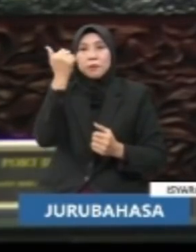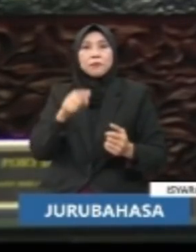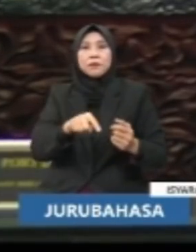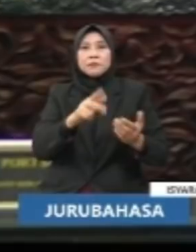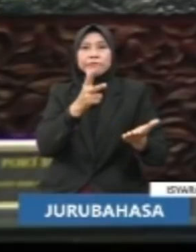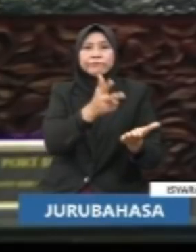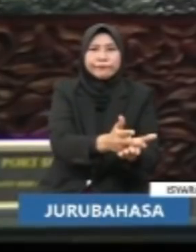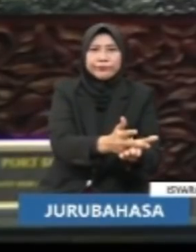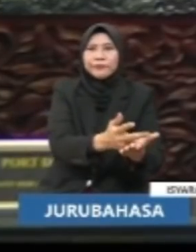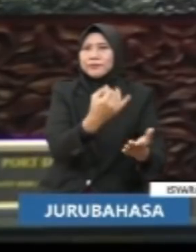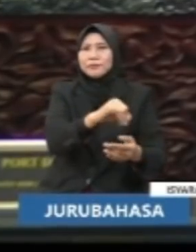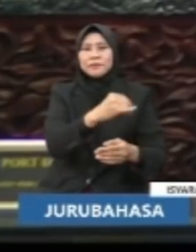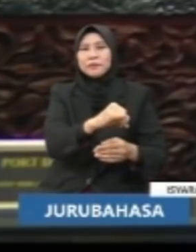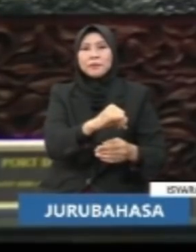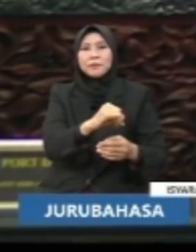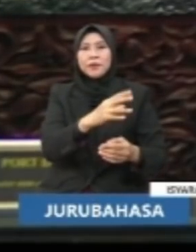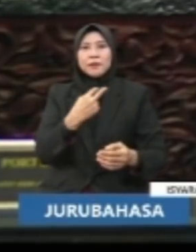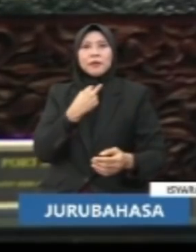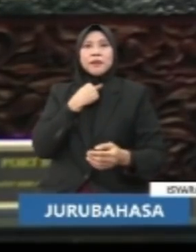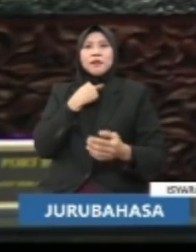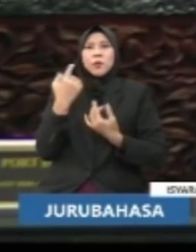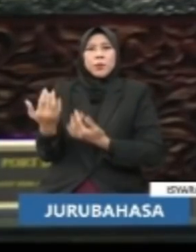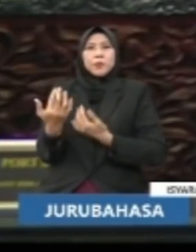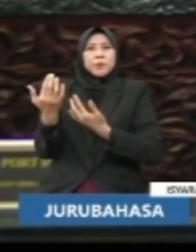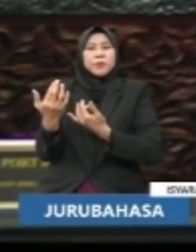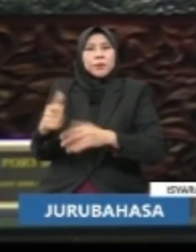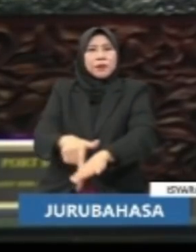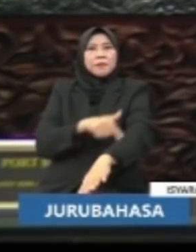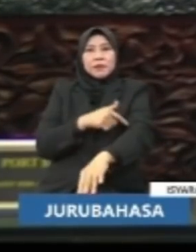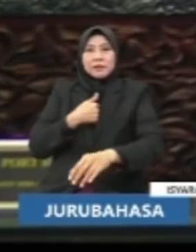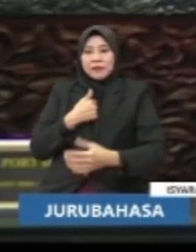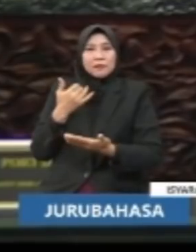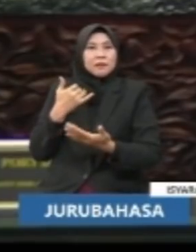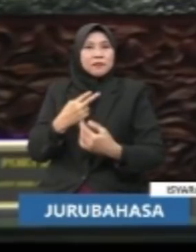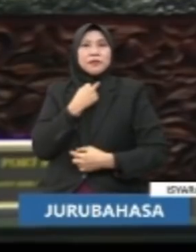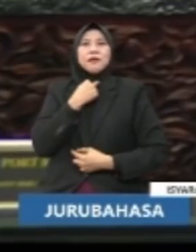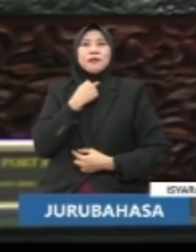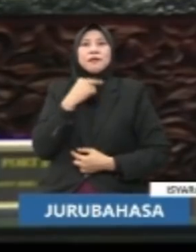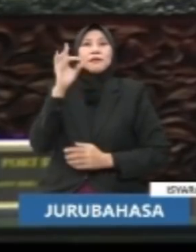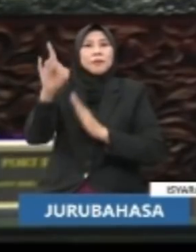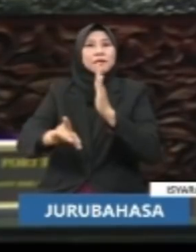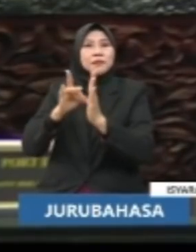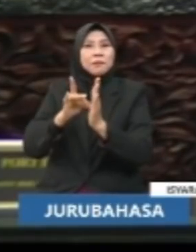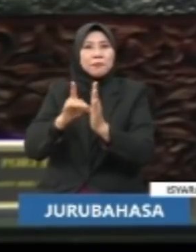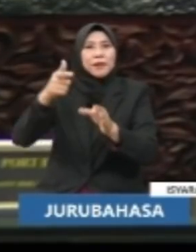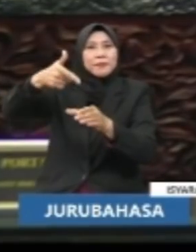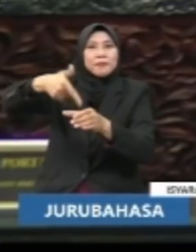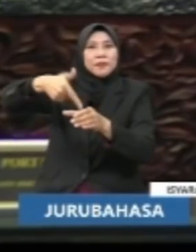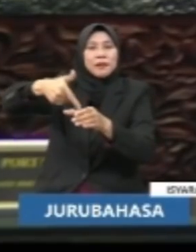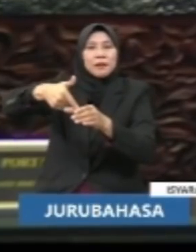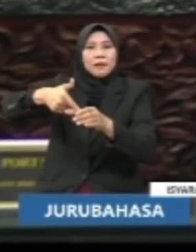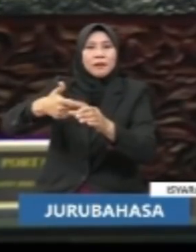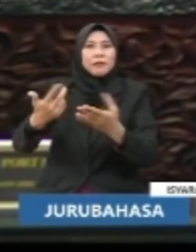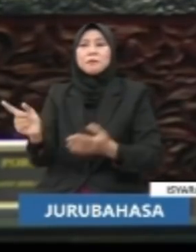labuh di bawah dan memang kita stranded begitu lama saya seni stream8 jam di satu stesen minyak